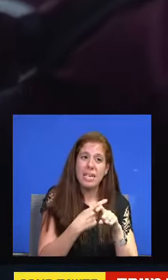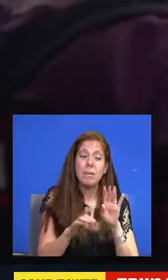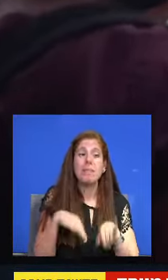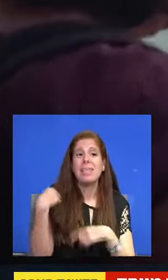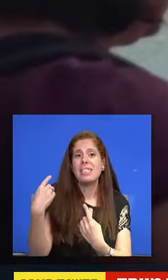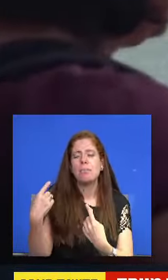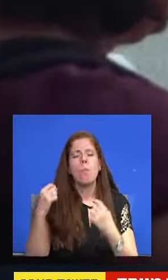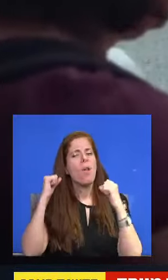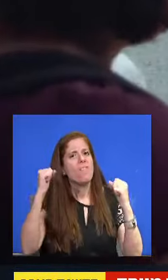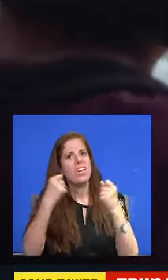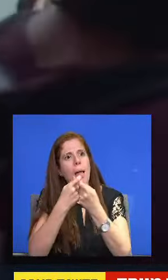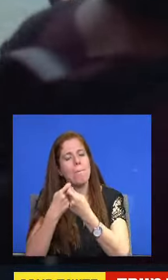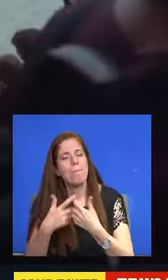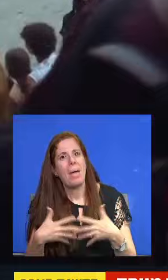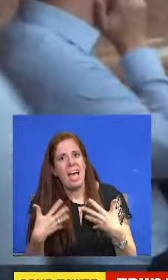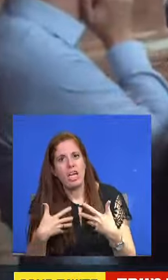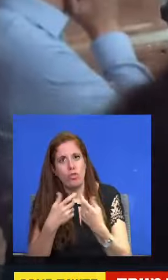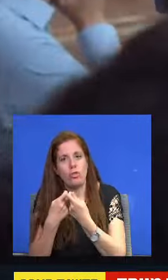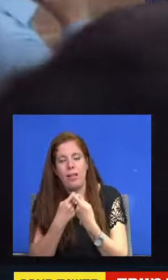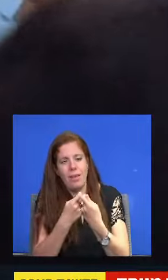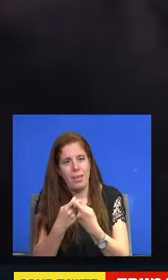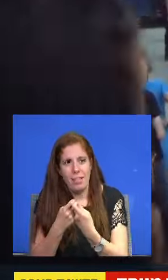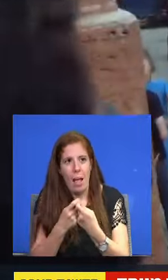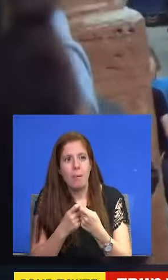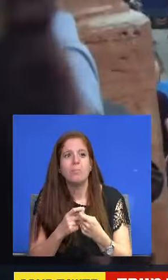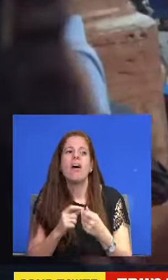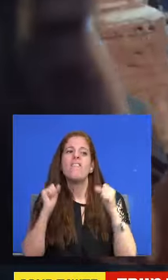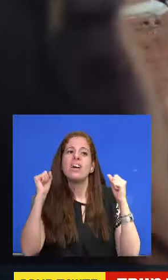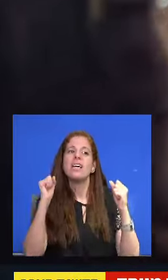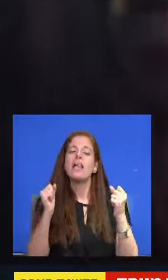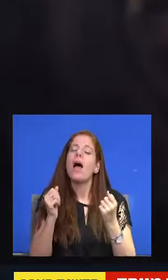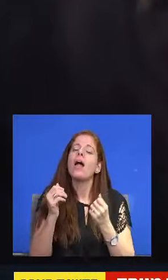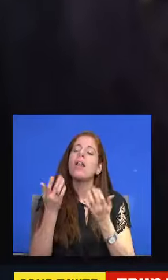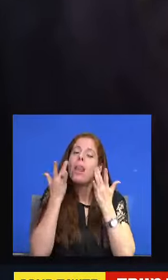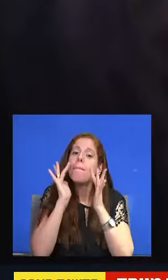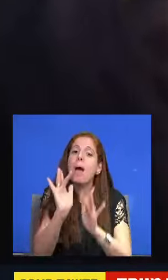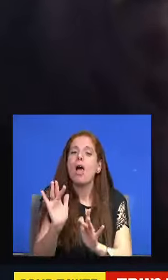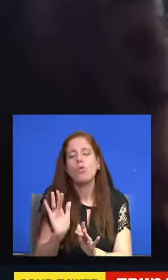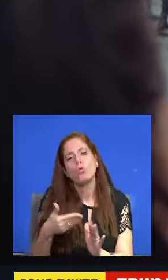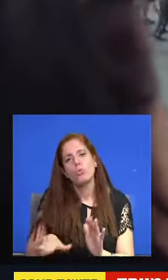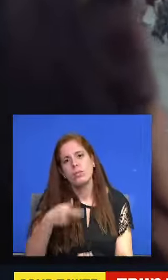מרגשת שהתארגנה מול הכנסייה שלו, הפגנה למען הלוחם שיוצא לפנסיה.